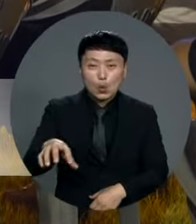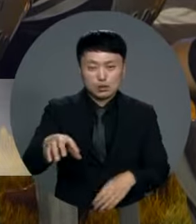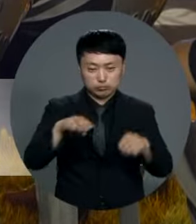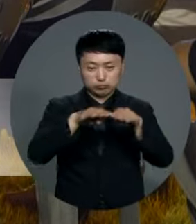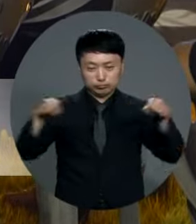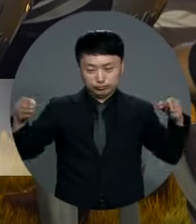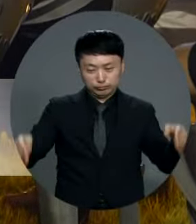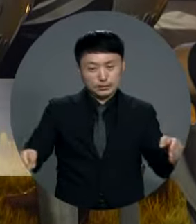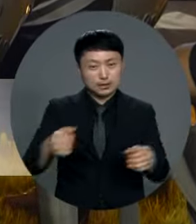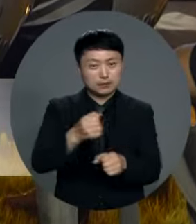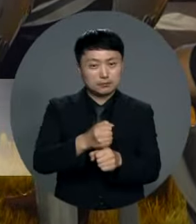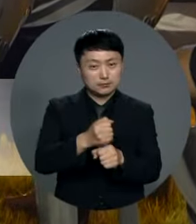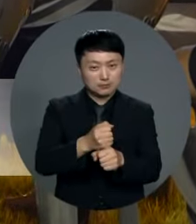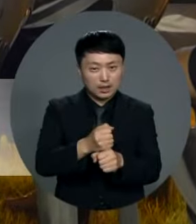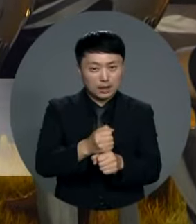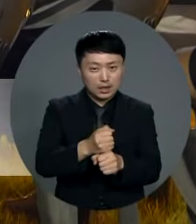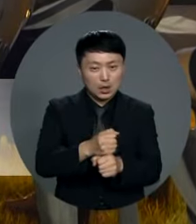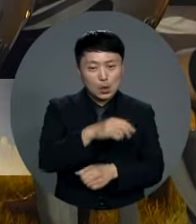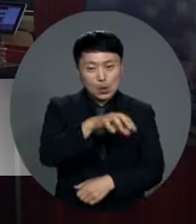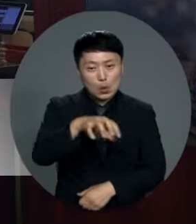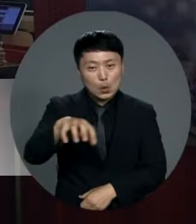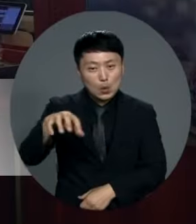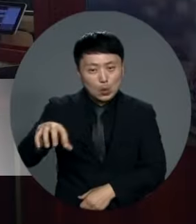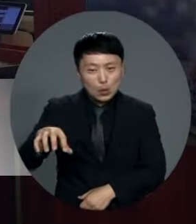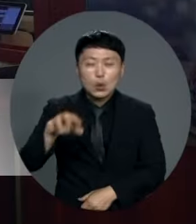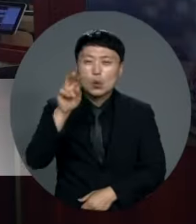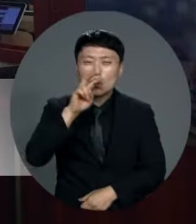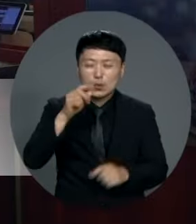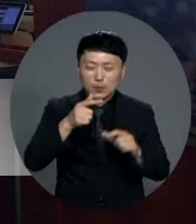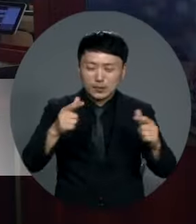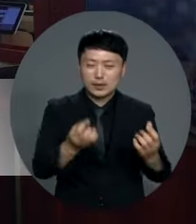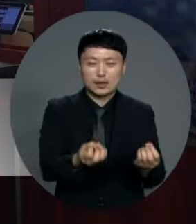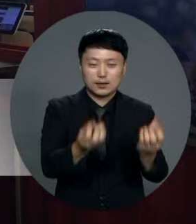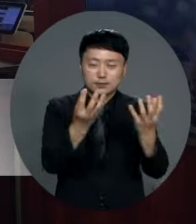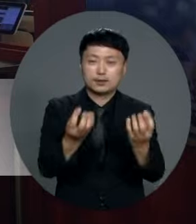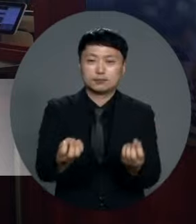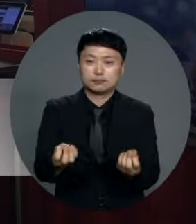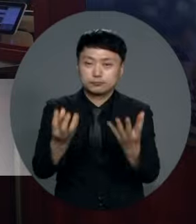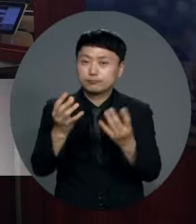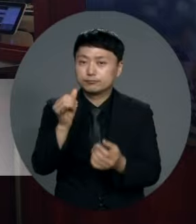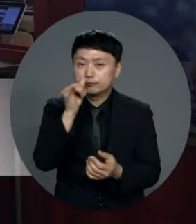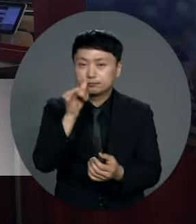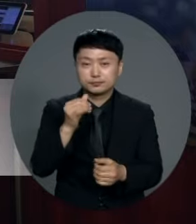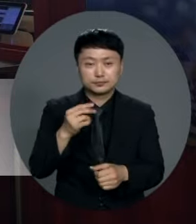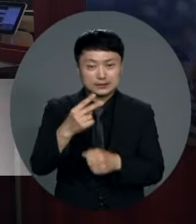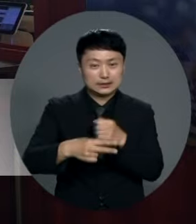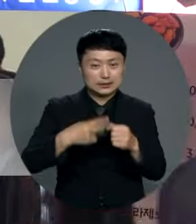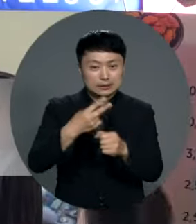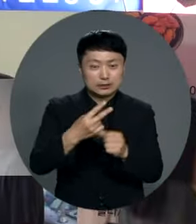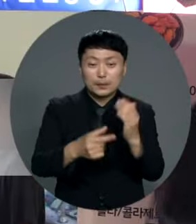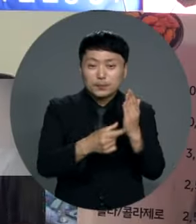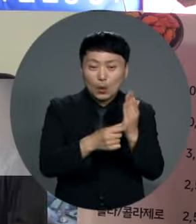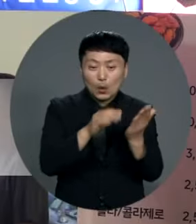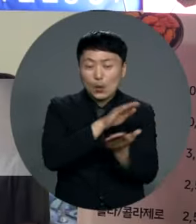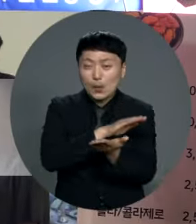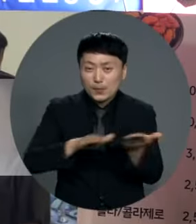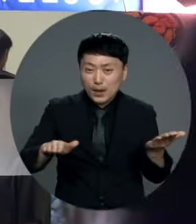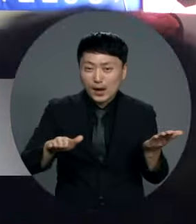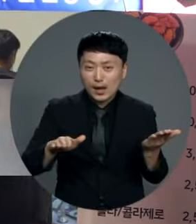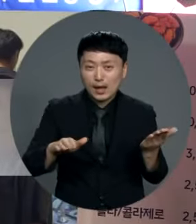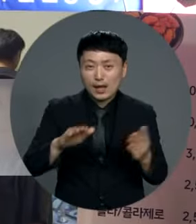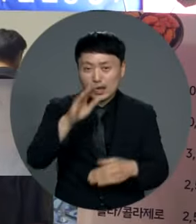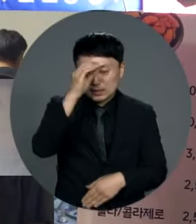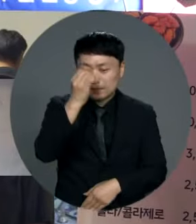무대를 꾸며 행사장 어디에서든 무대 이벤트를 즐길 수 있도록 했습니다. 2년 연속 매진 행렬을 이어간 프리미엄